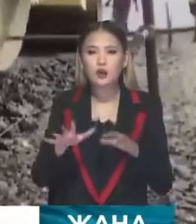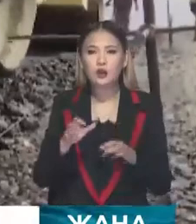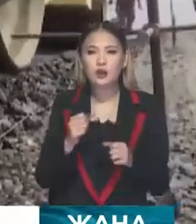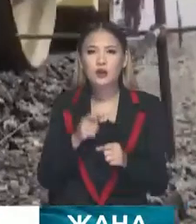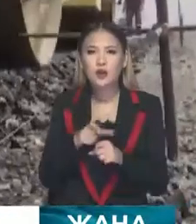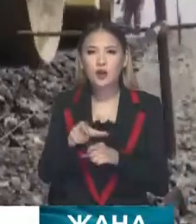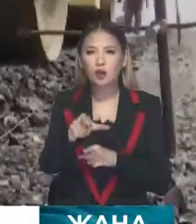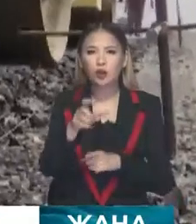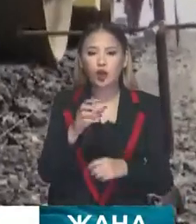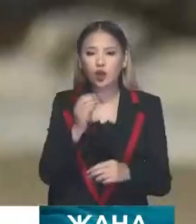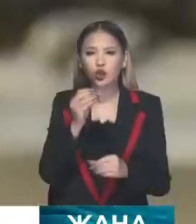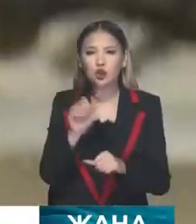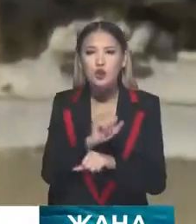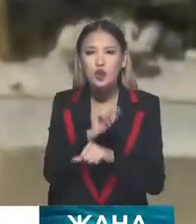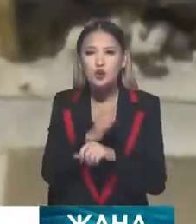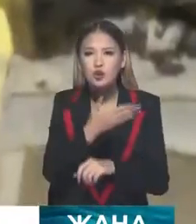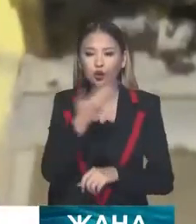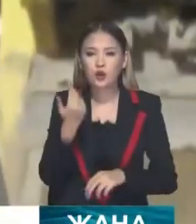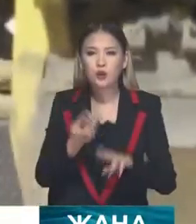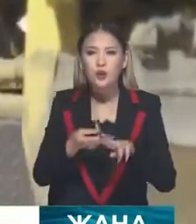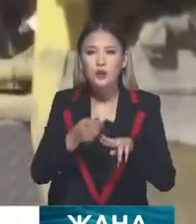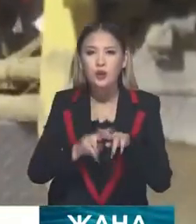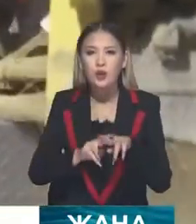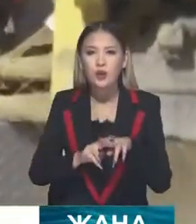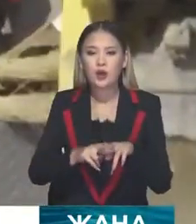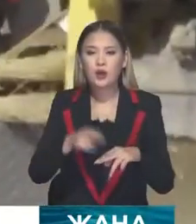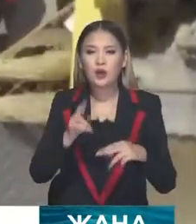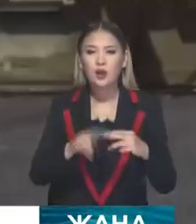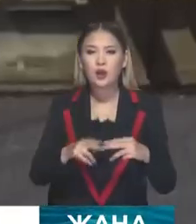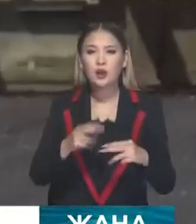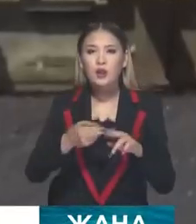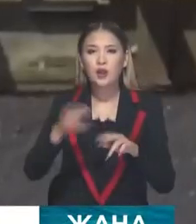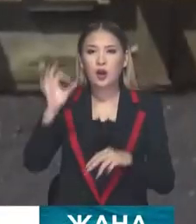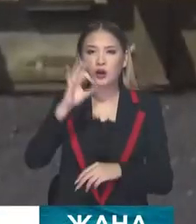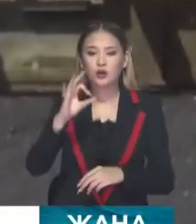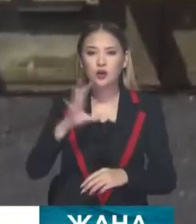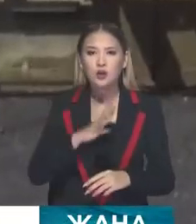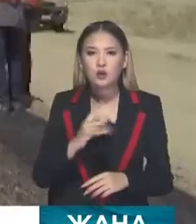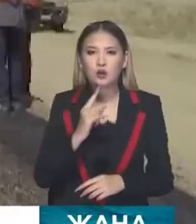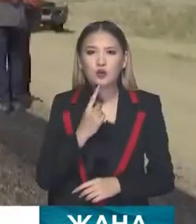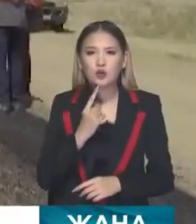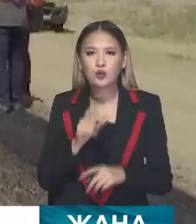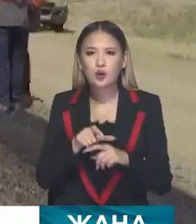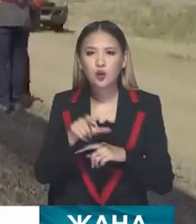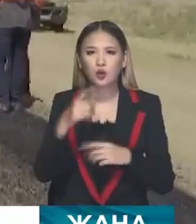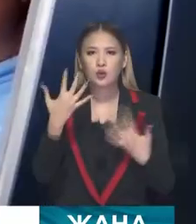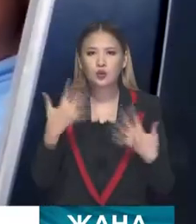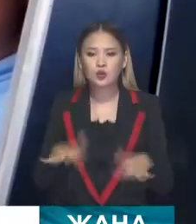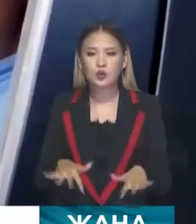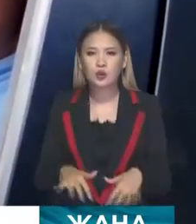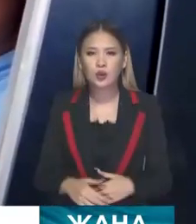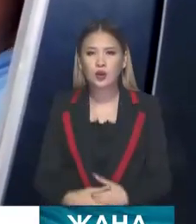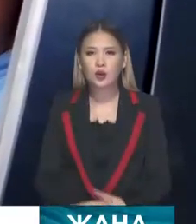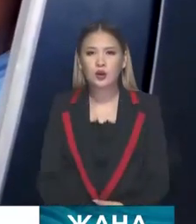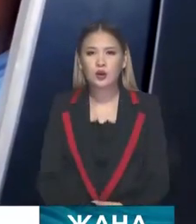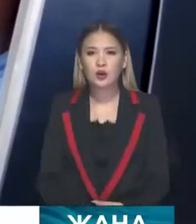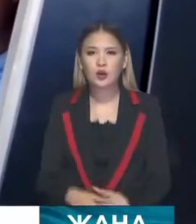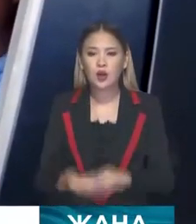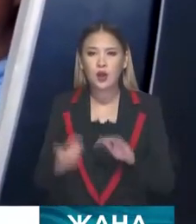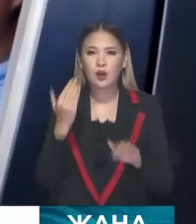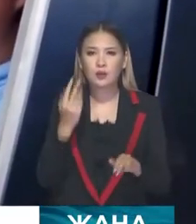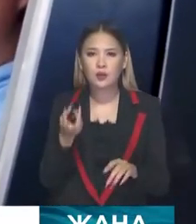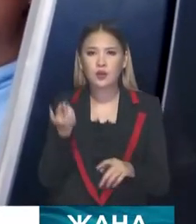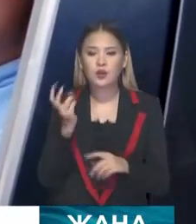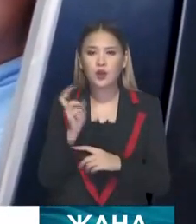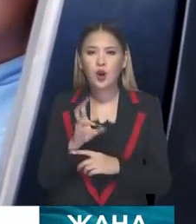жұмыстар бітер емес. Жүргізушілер өз арасында бұл аумақты азап жолы атап кеткелі қашан. Енді күнде жүріп отыр